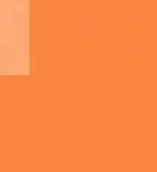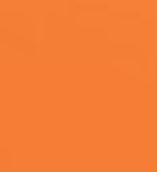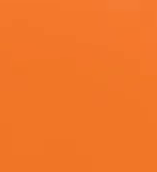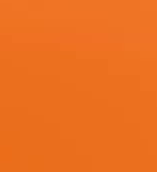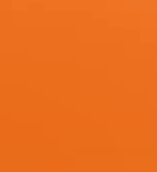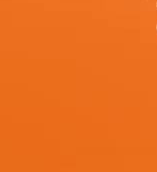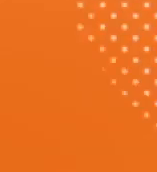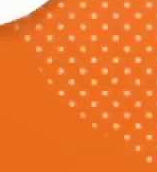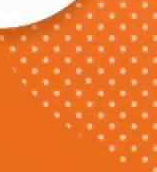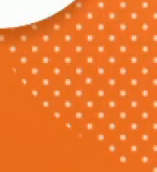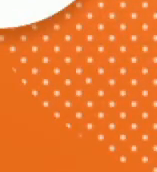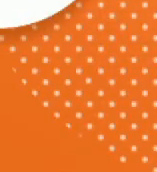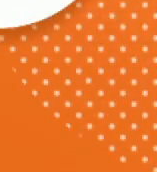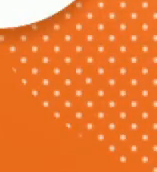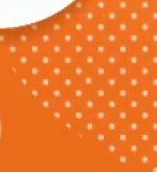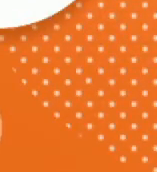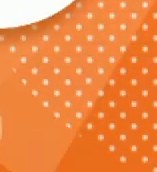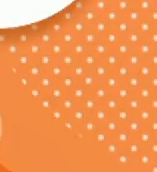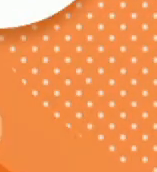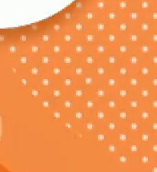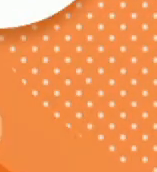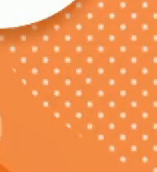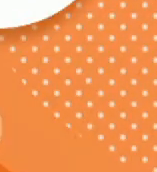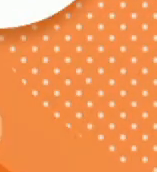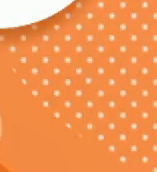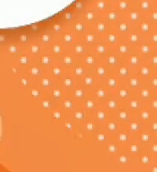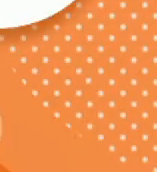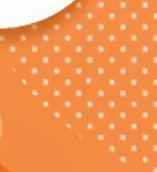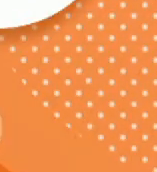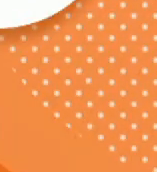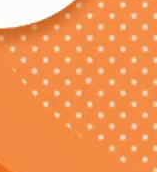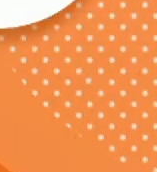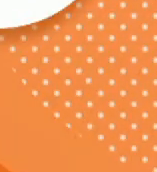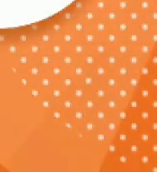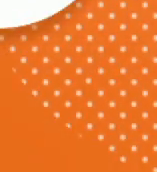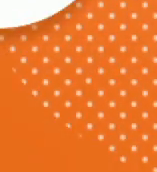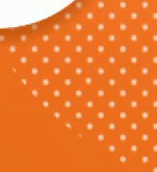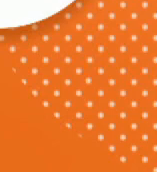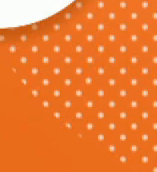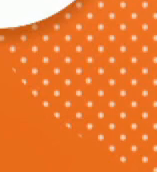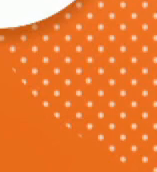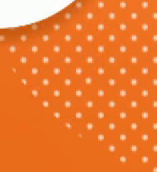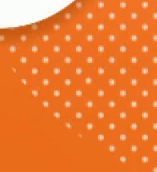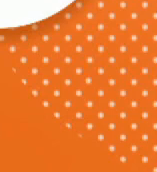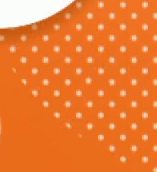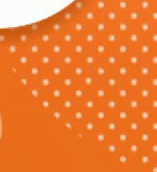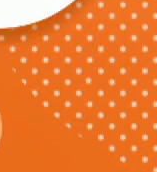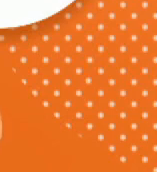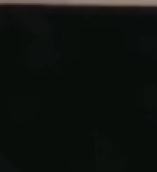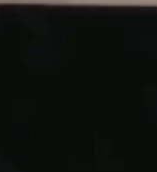내용입니다 먹어봐요 배송지 뱀의 와 제반 비용 입니다